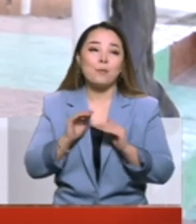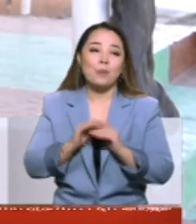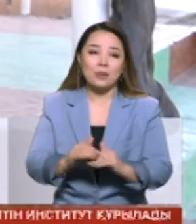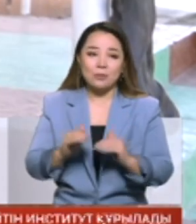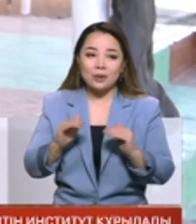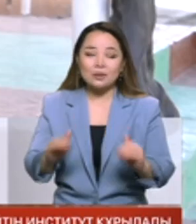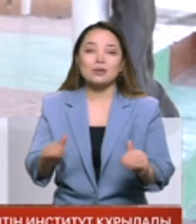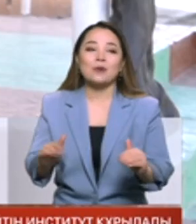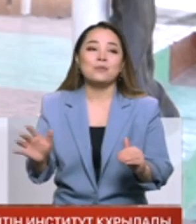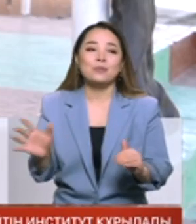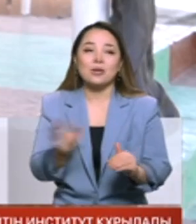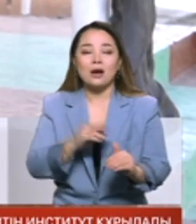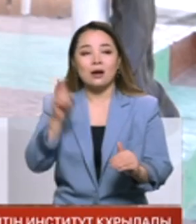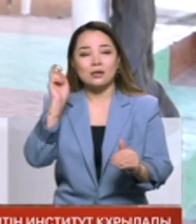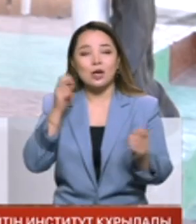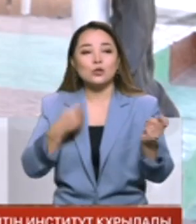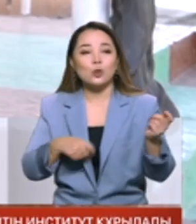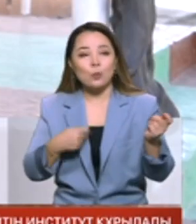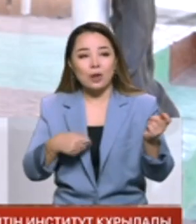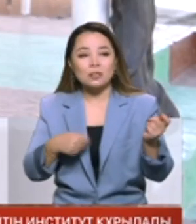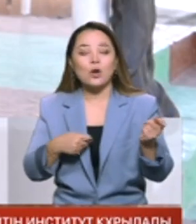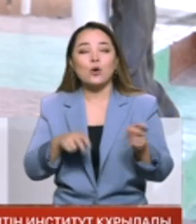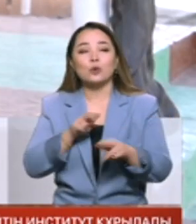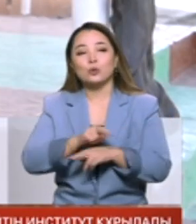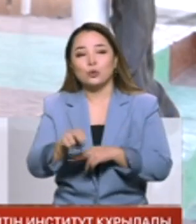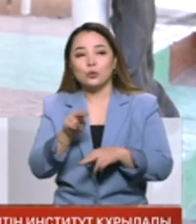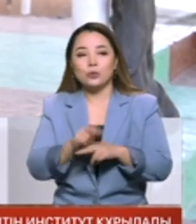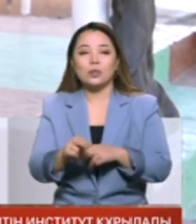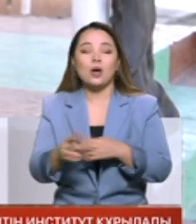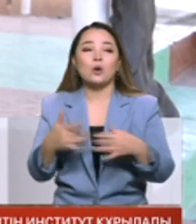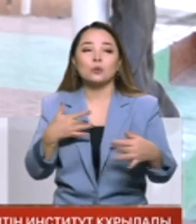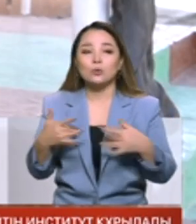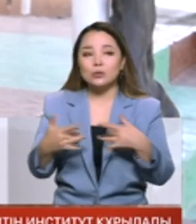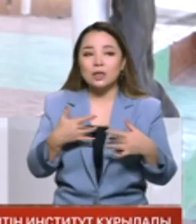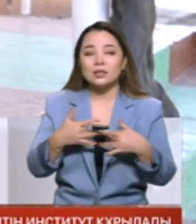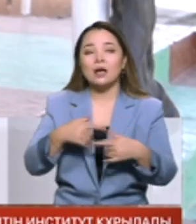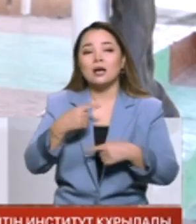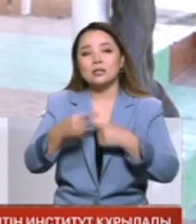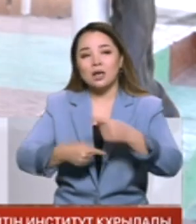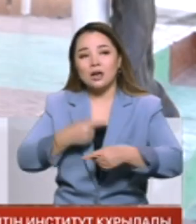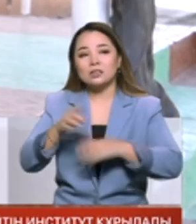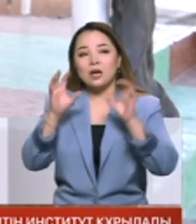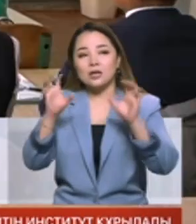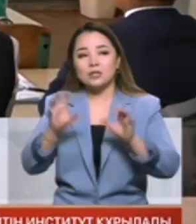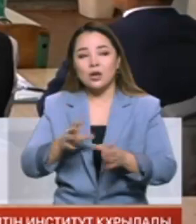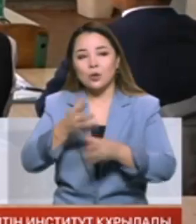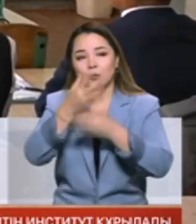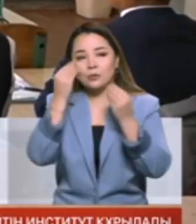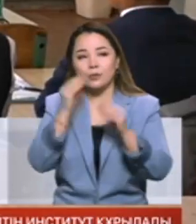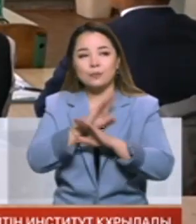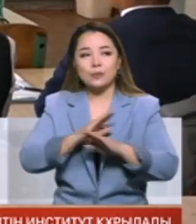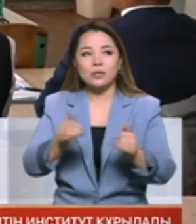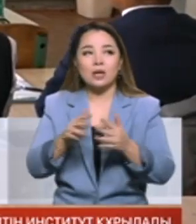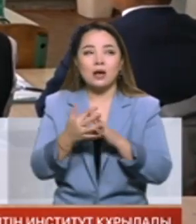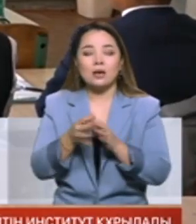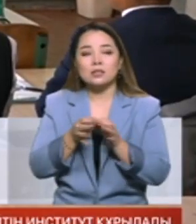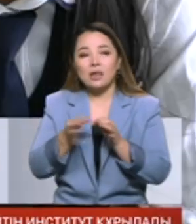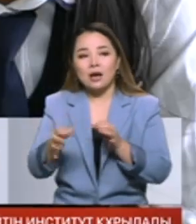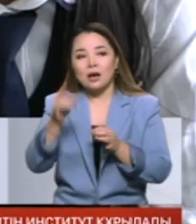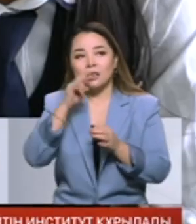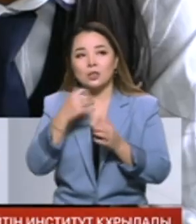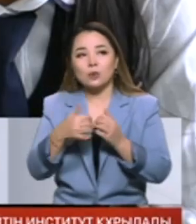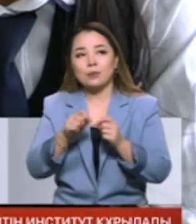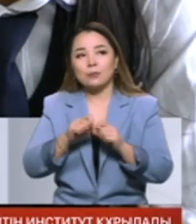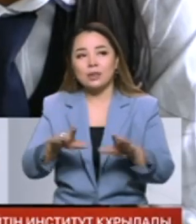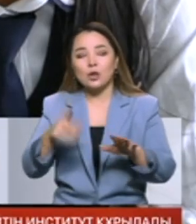Балапандарға Қазақтың қара домбырасын үйрету, Қазақтың өнерін, Қазақтың салт-дәстүрлерін жоғалтпау. Аядай ауылдағы қазақ орта